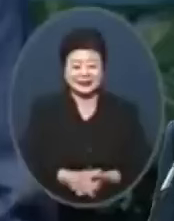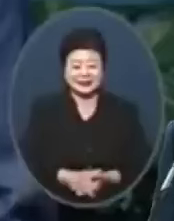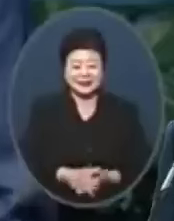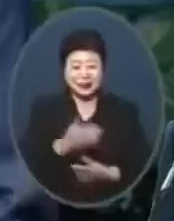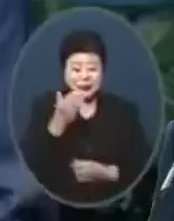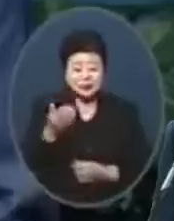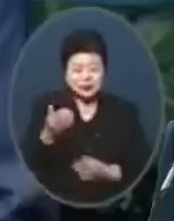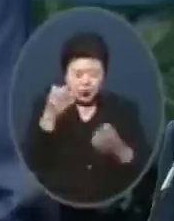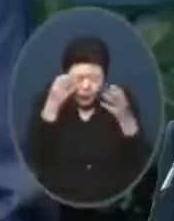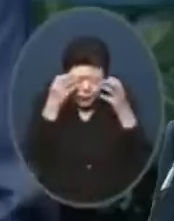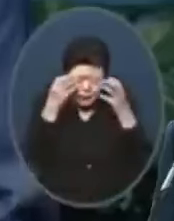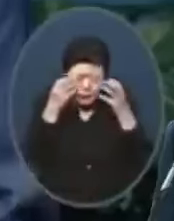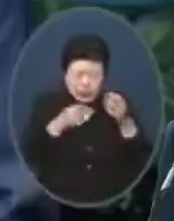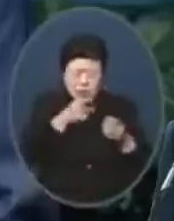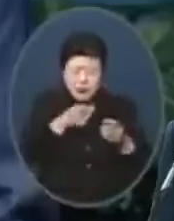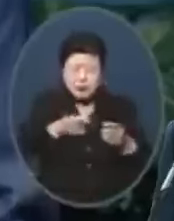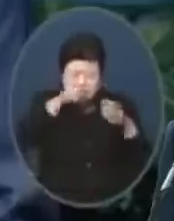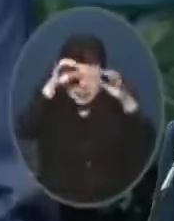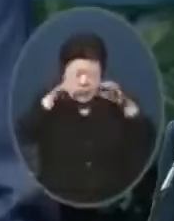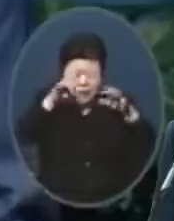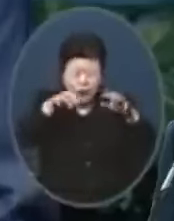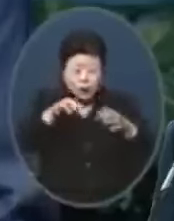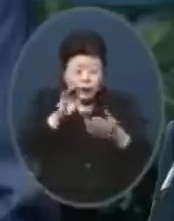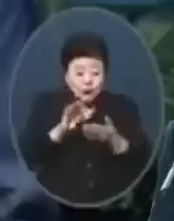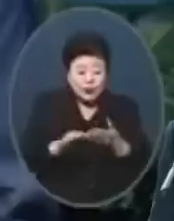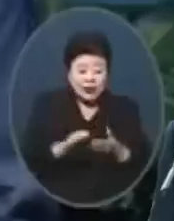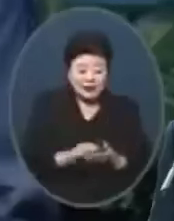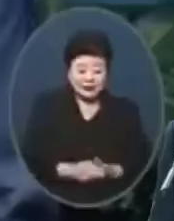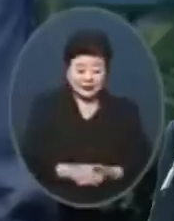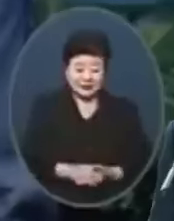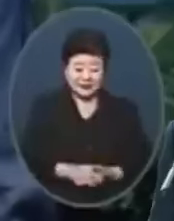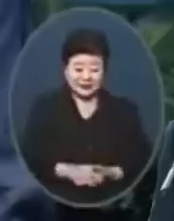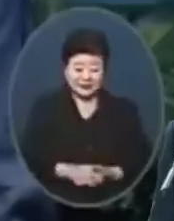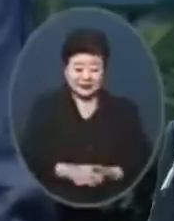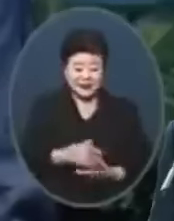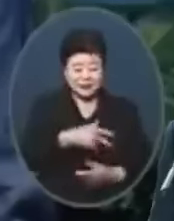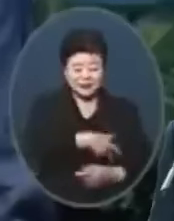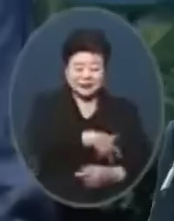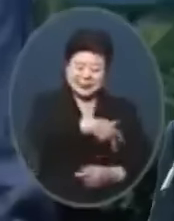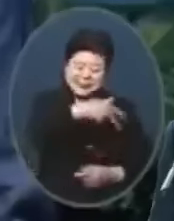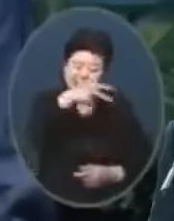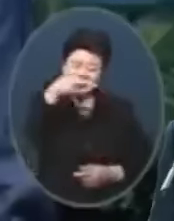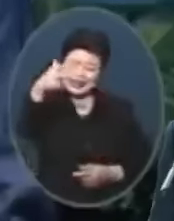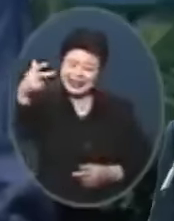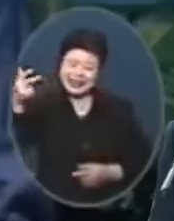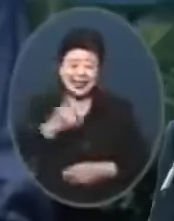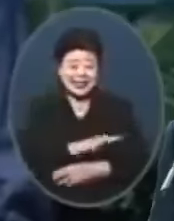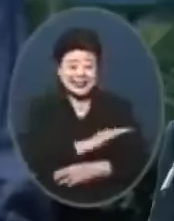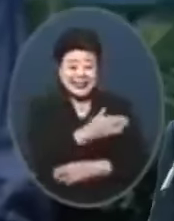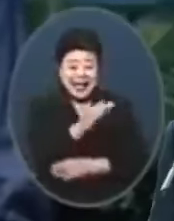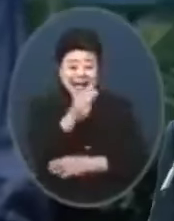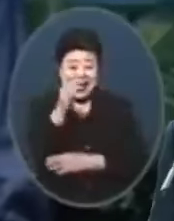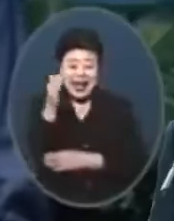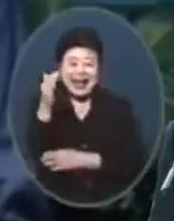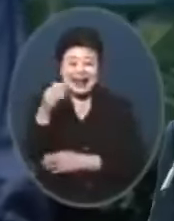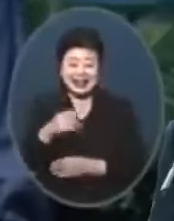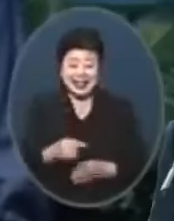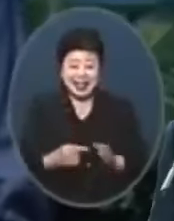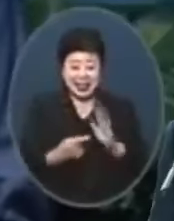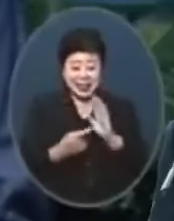여름에 소낙비가 쏟아진 이후에 파란 하늘에 무지개가 찬란하게 뜨지